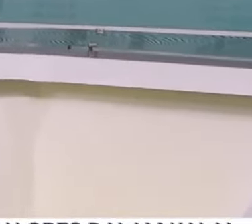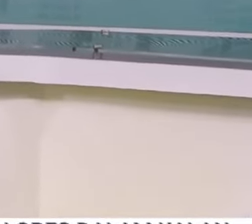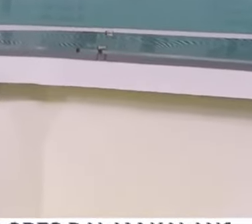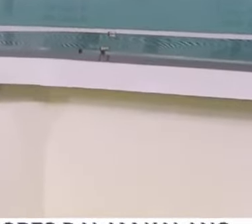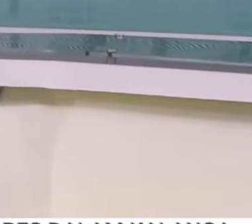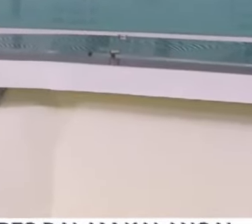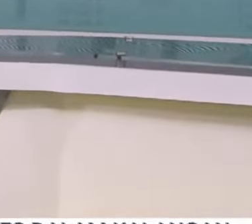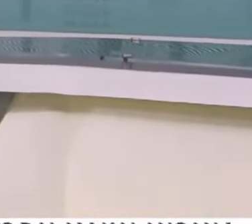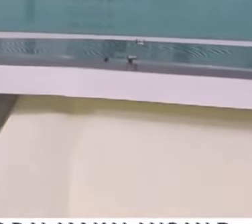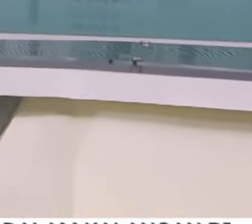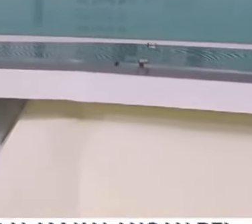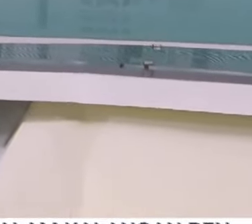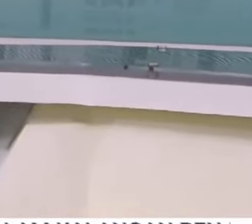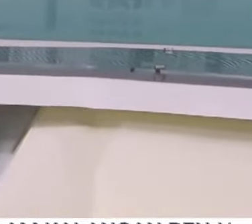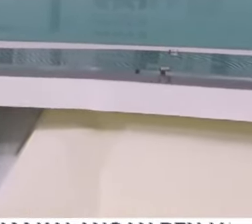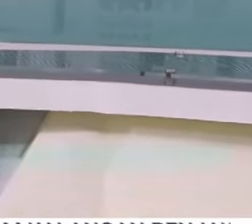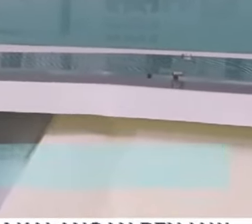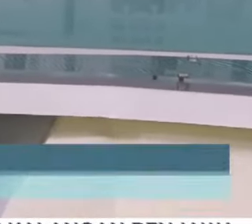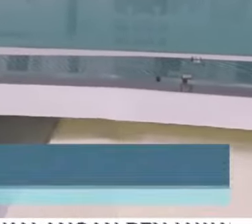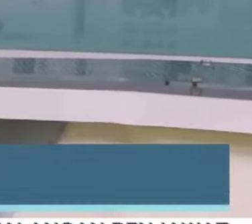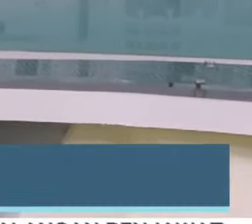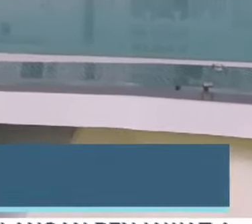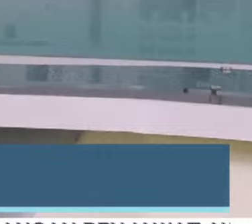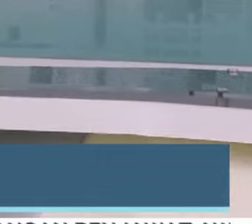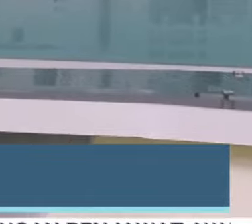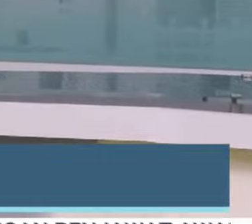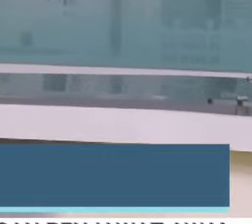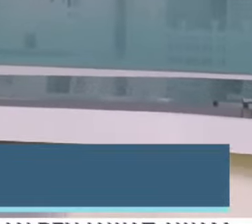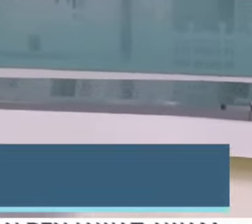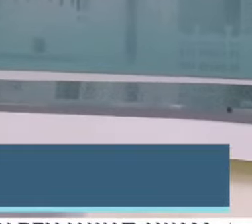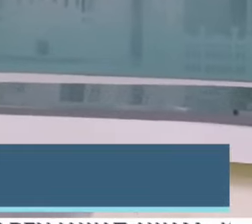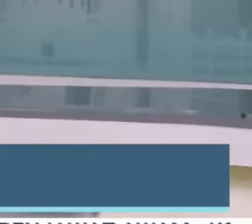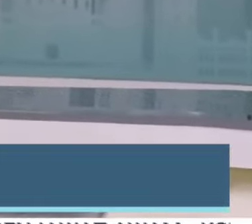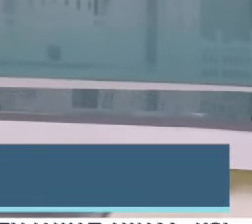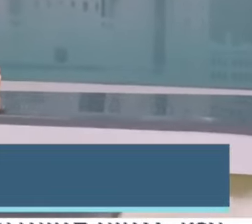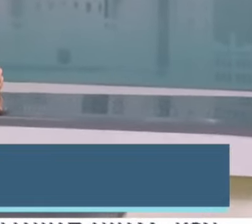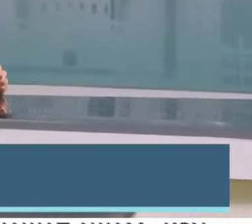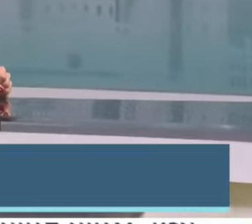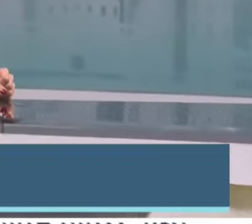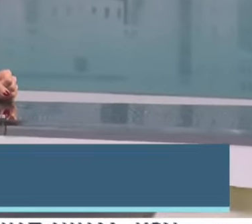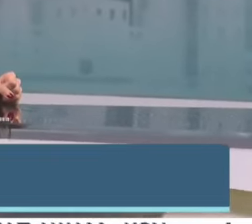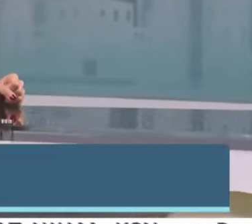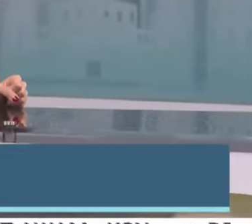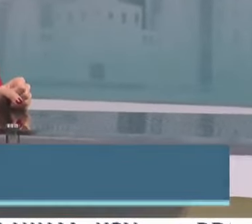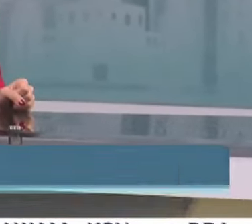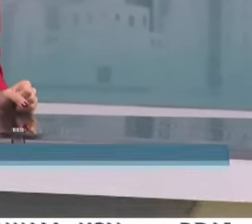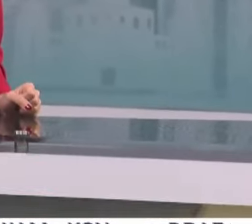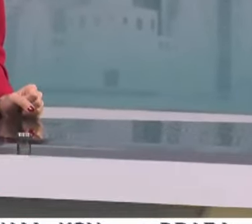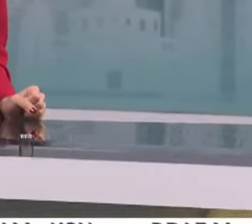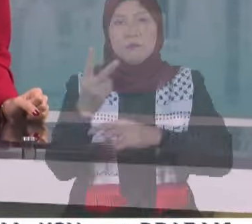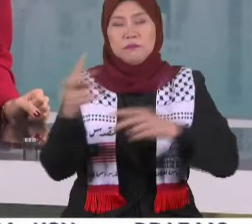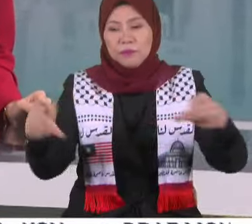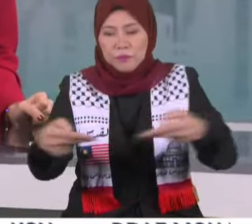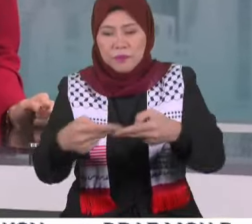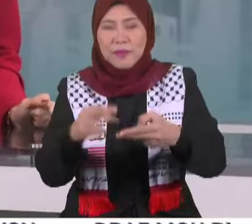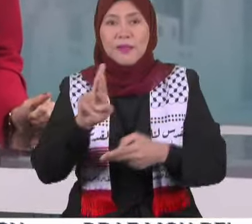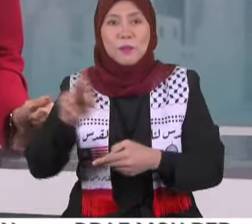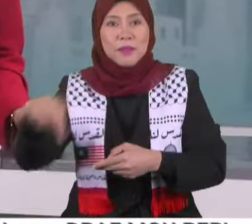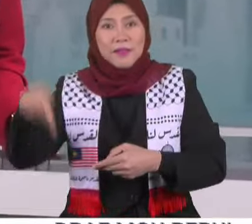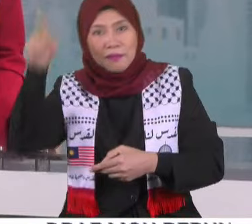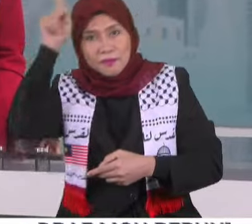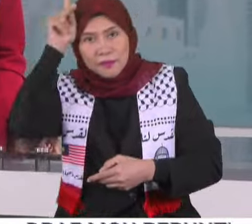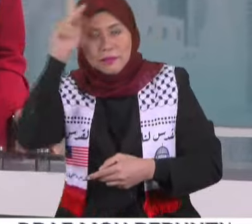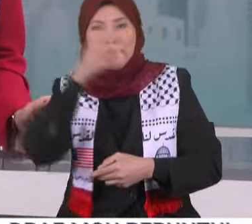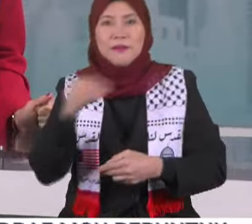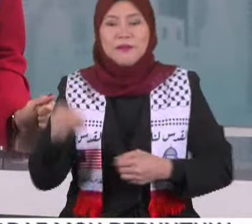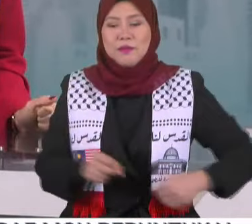Assalamualaikum, salam Malaysia Berdani. Malaysia, Thailand memutuskan untuk mempercepatkan pembinaan jambatan kedua yang menghubungkan rantau panjang